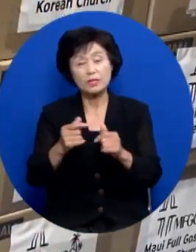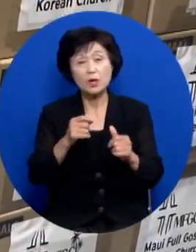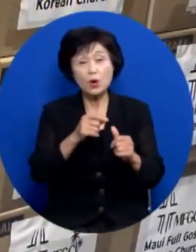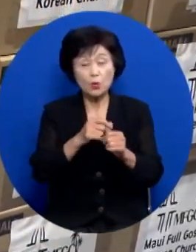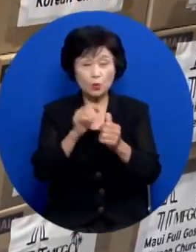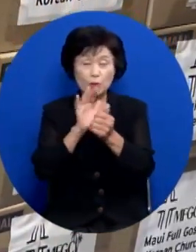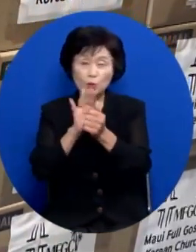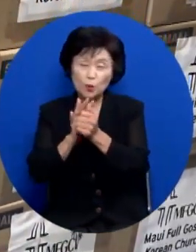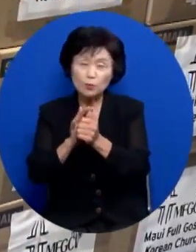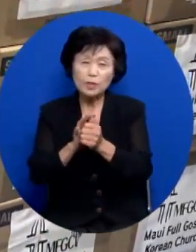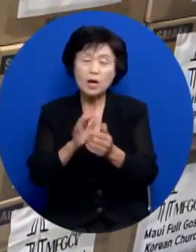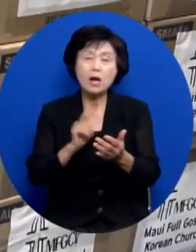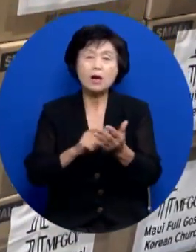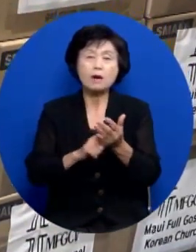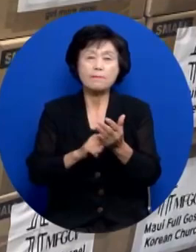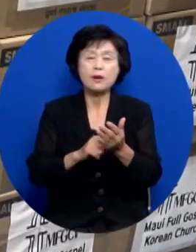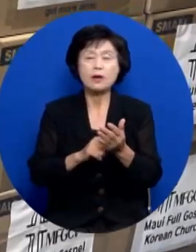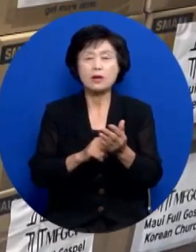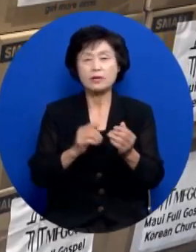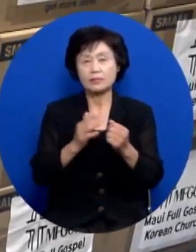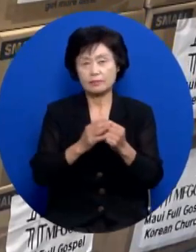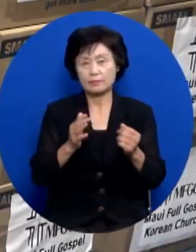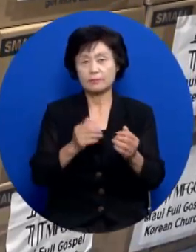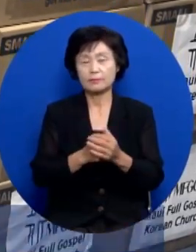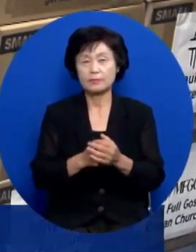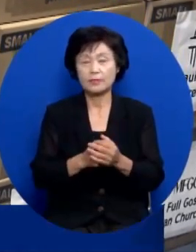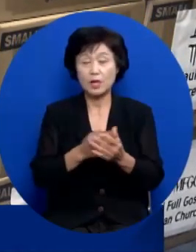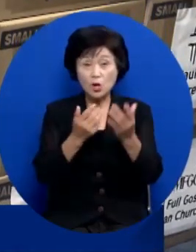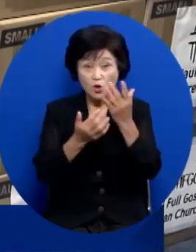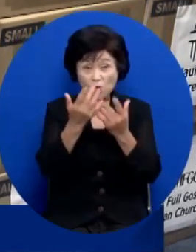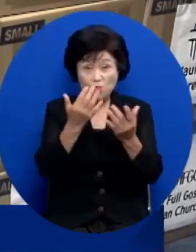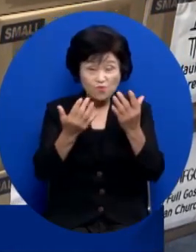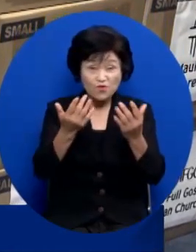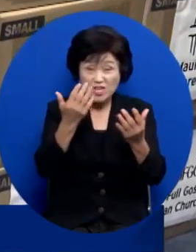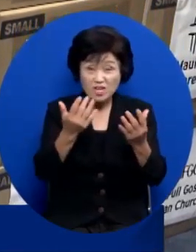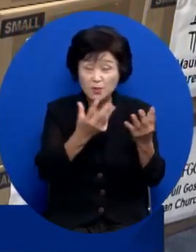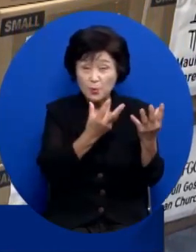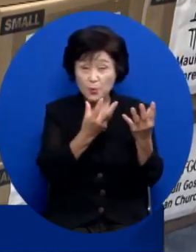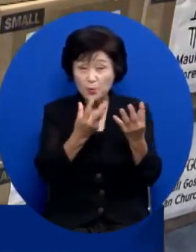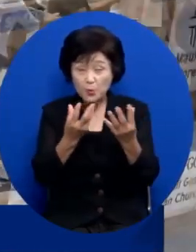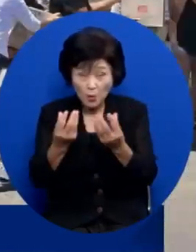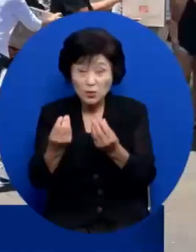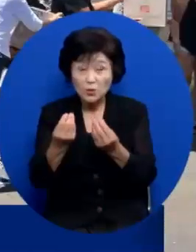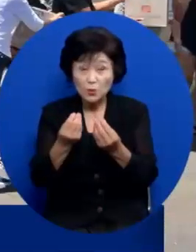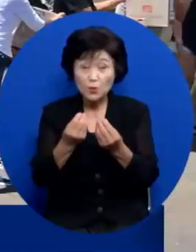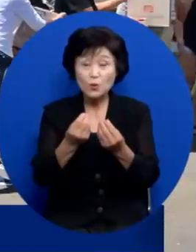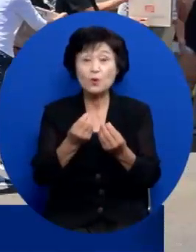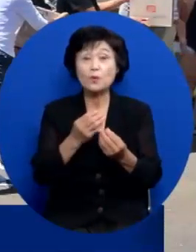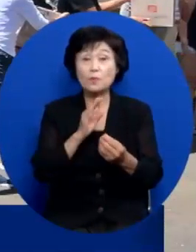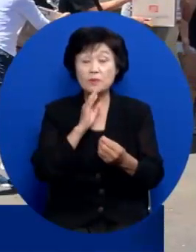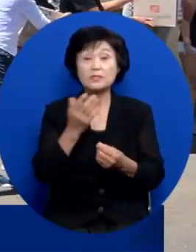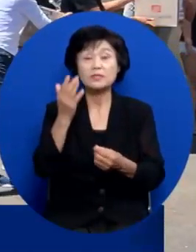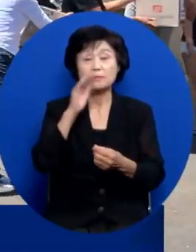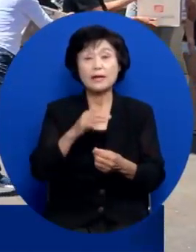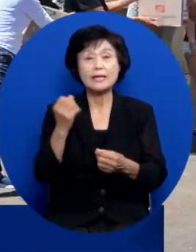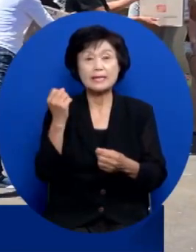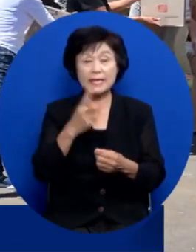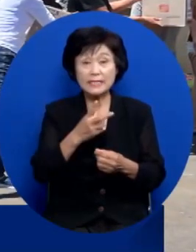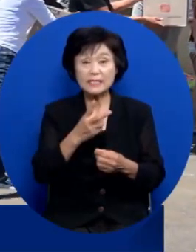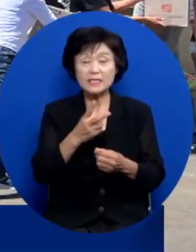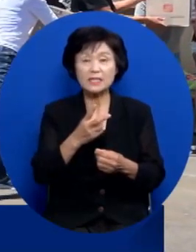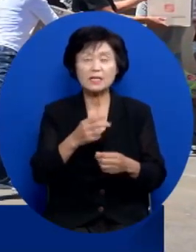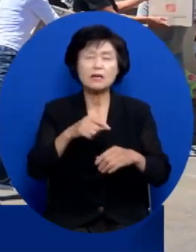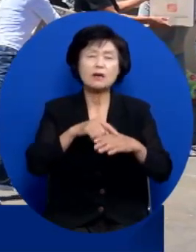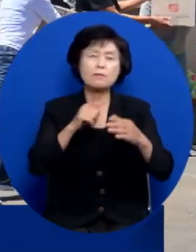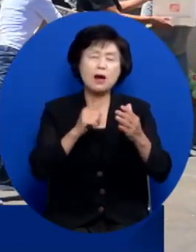전략이 시급한 문제이기 때문입니다. 이 불은 이제 꺼져야겠지만 그들이 다시 일어설 수 있는